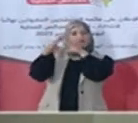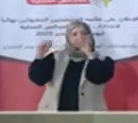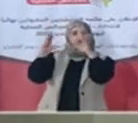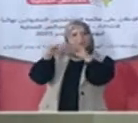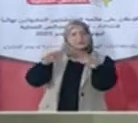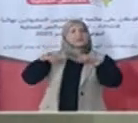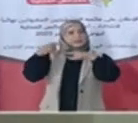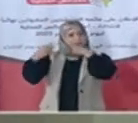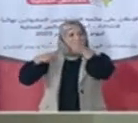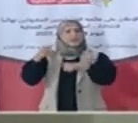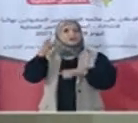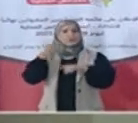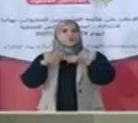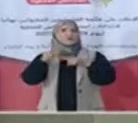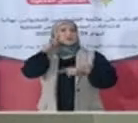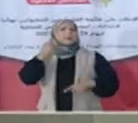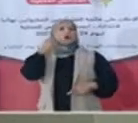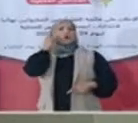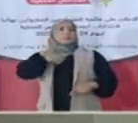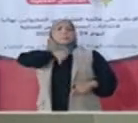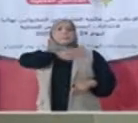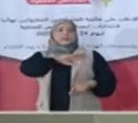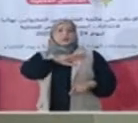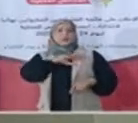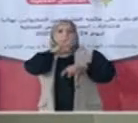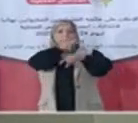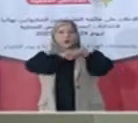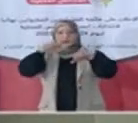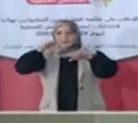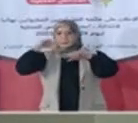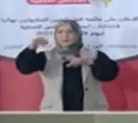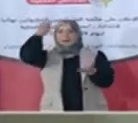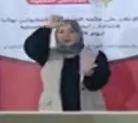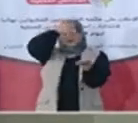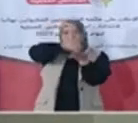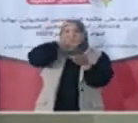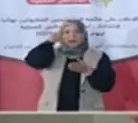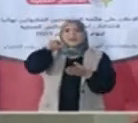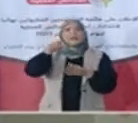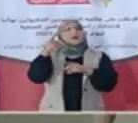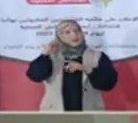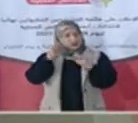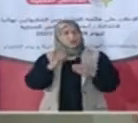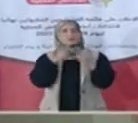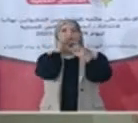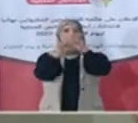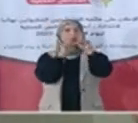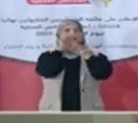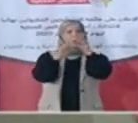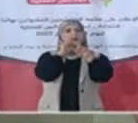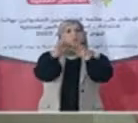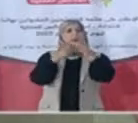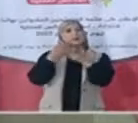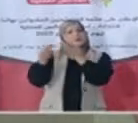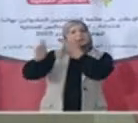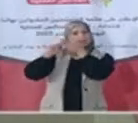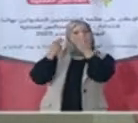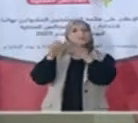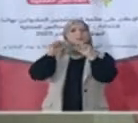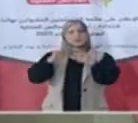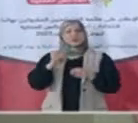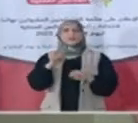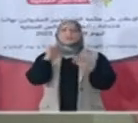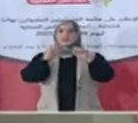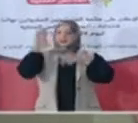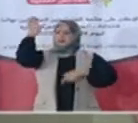ذمتهم منسق محلي موجود في مقر المعتمدية. كيف ماذا بينا السادة المترشحين يزوروا